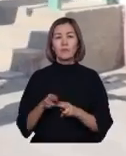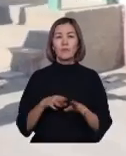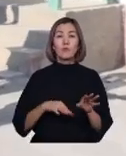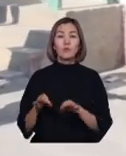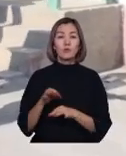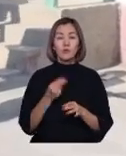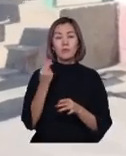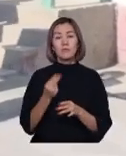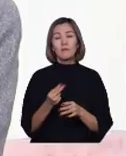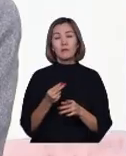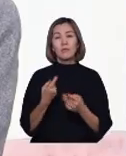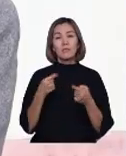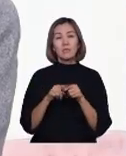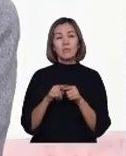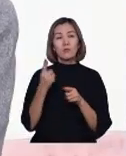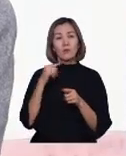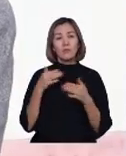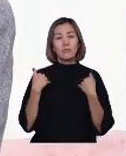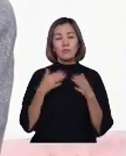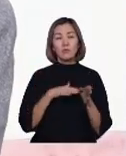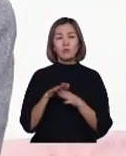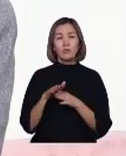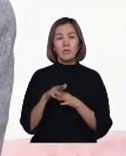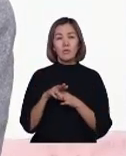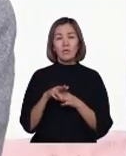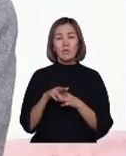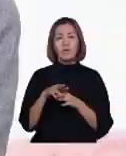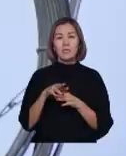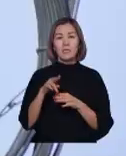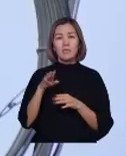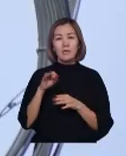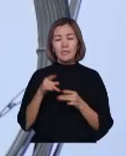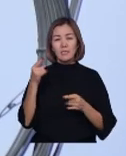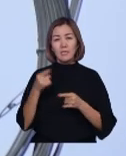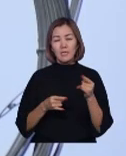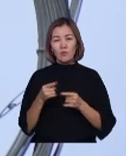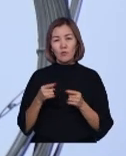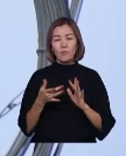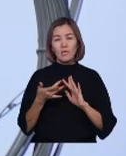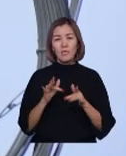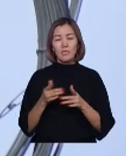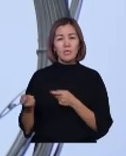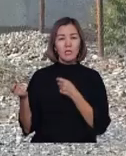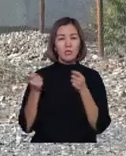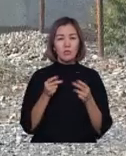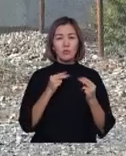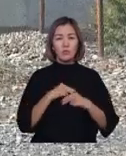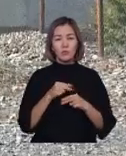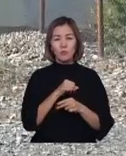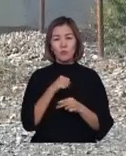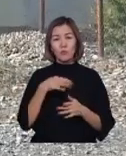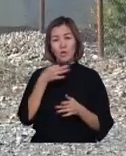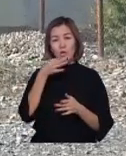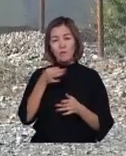цифрлық технологиялар басқармасы бастамасымен жүзеге асқан. Транстелеком акционерлік қоғамы талшықты интернет жеткізу жұмысын өз мойнына